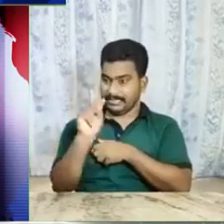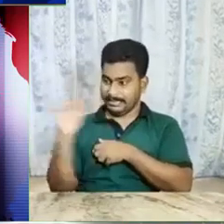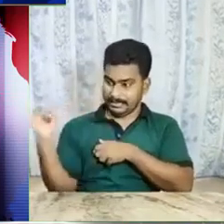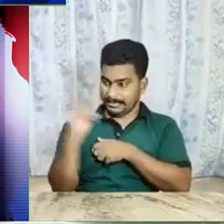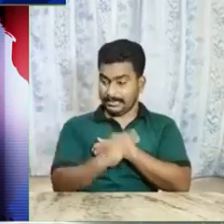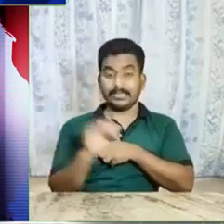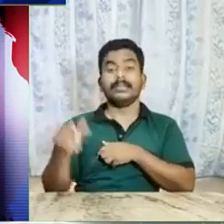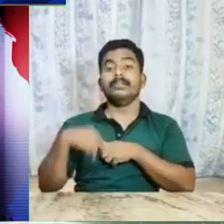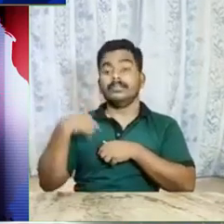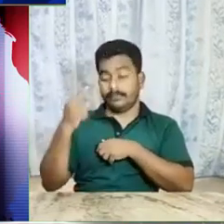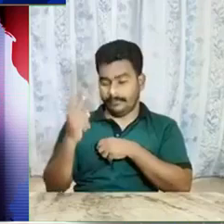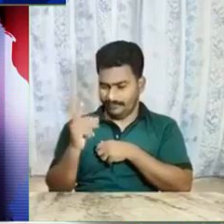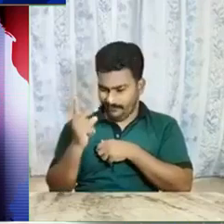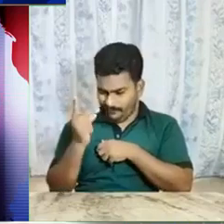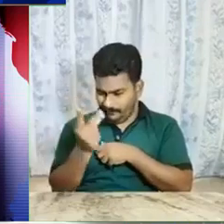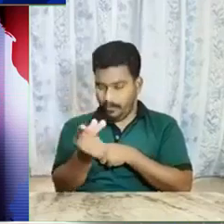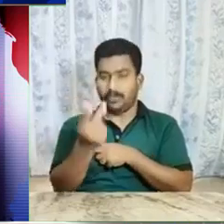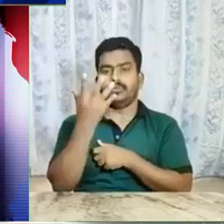രാജ്യത്താകെ